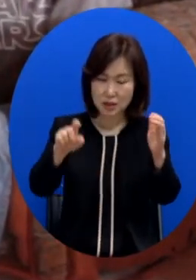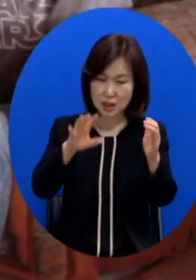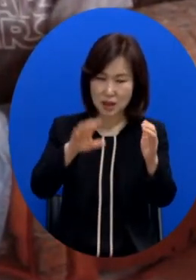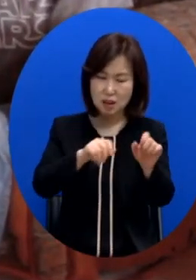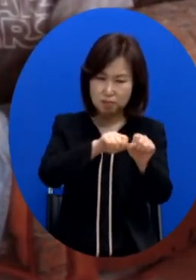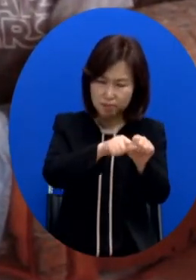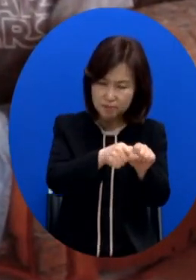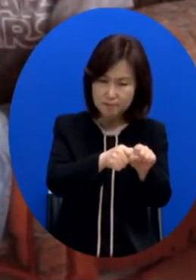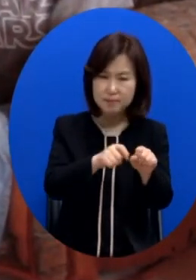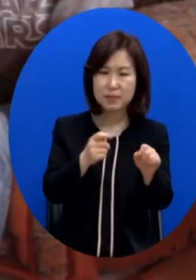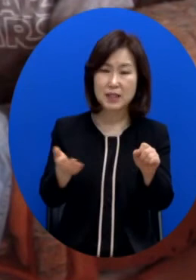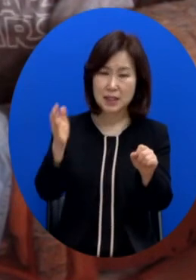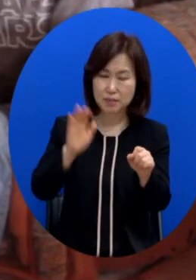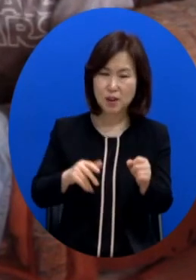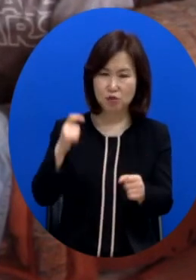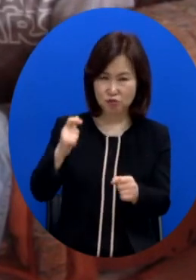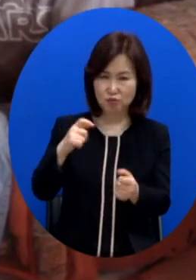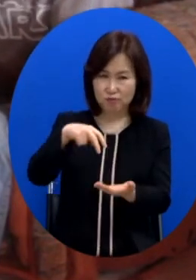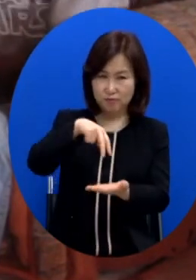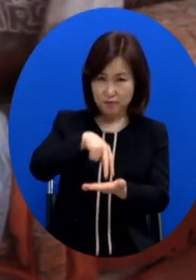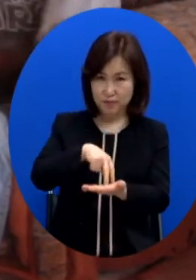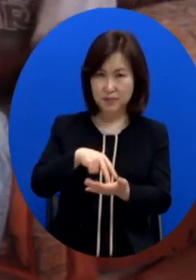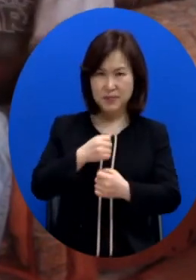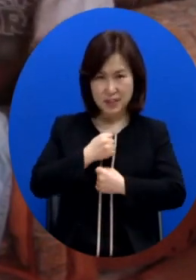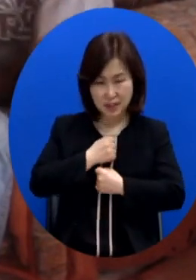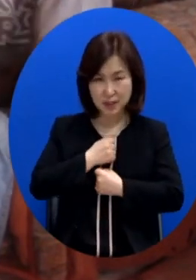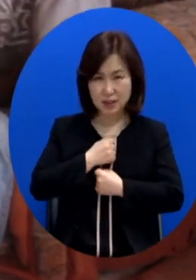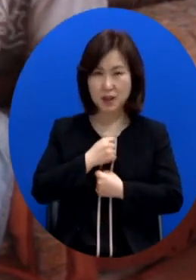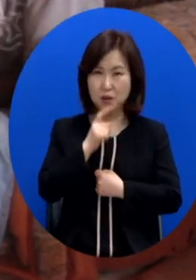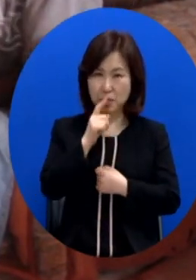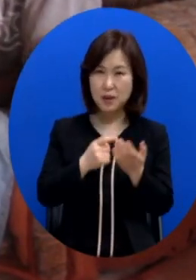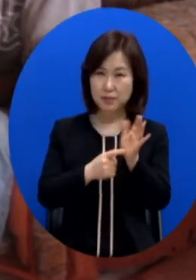굳건히 서라고 격려를 전했습니다. G&A 소식이었습니다.